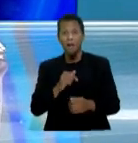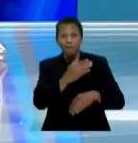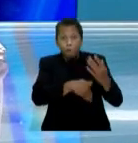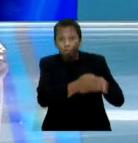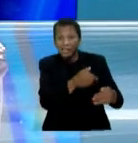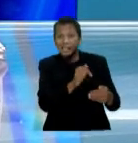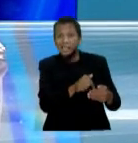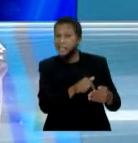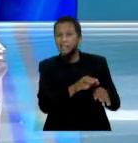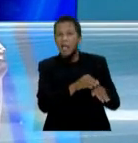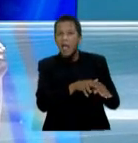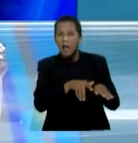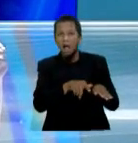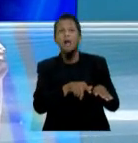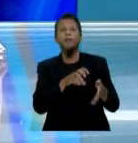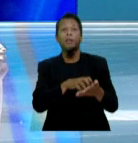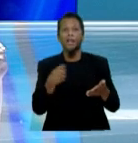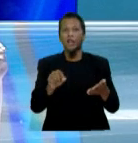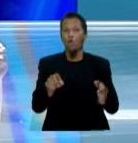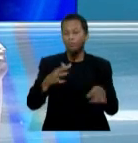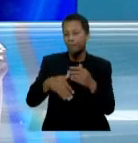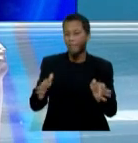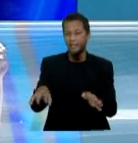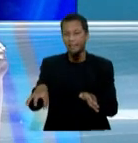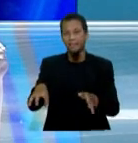produksi merambat hingga ke area perkantoran pabrik.